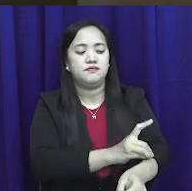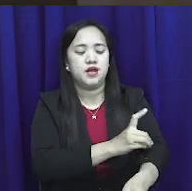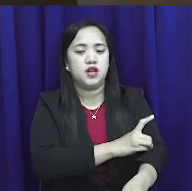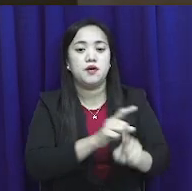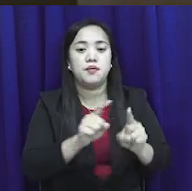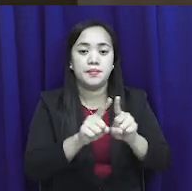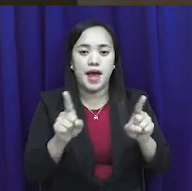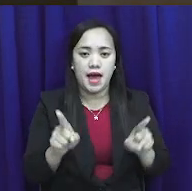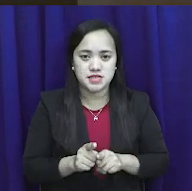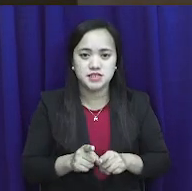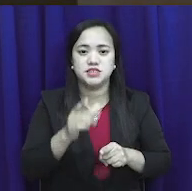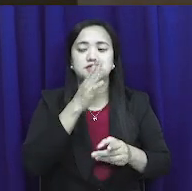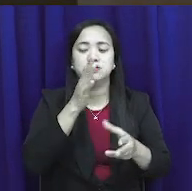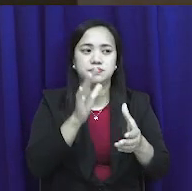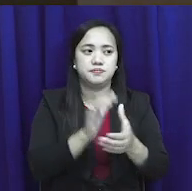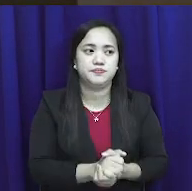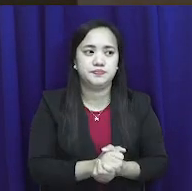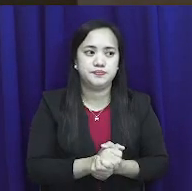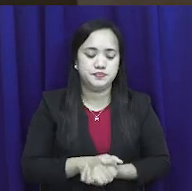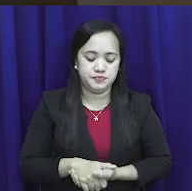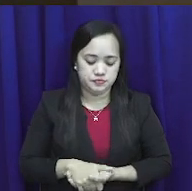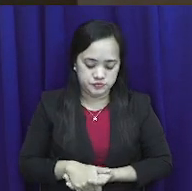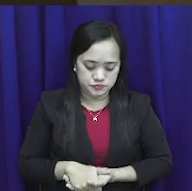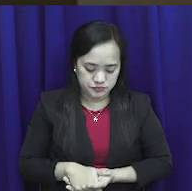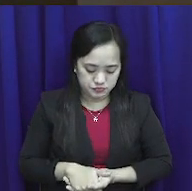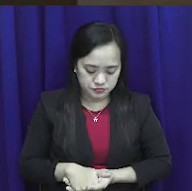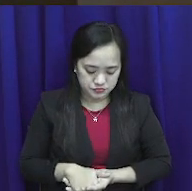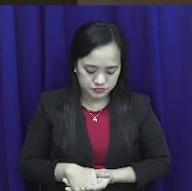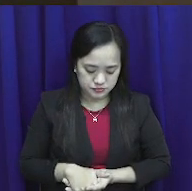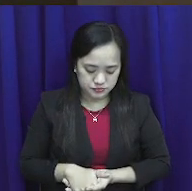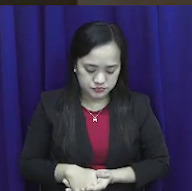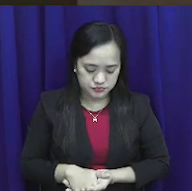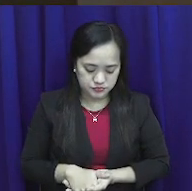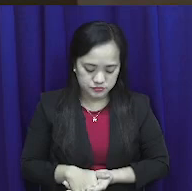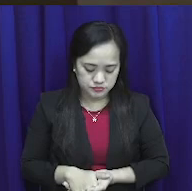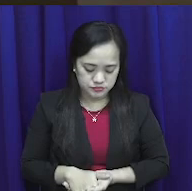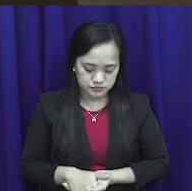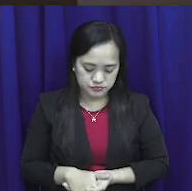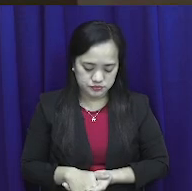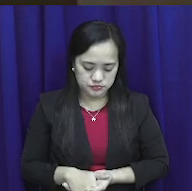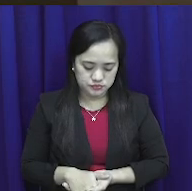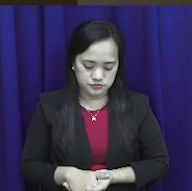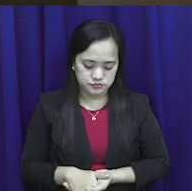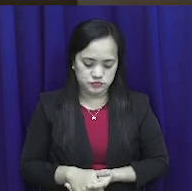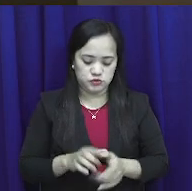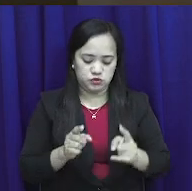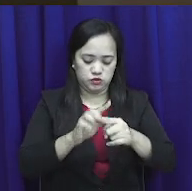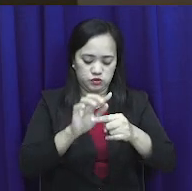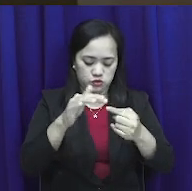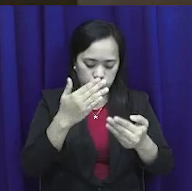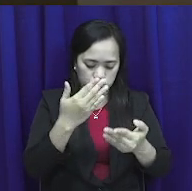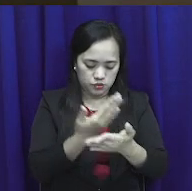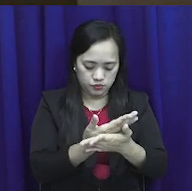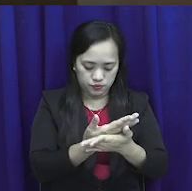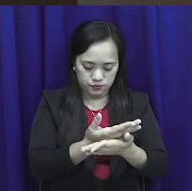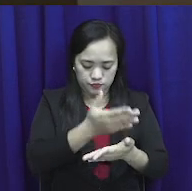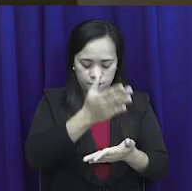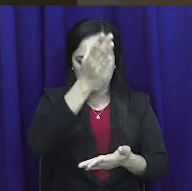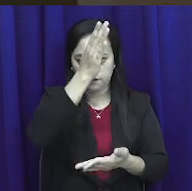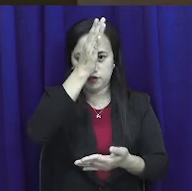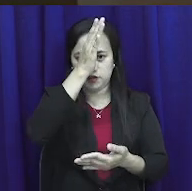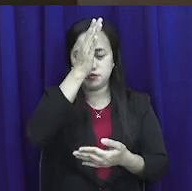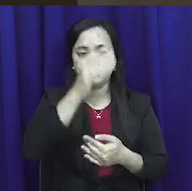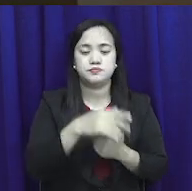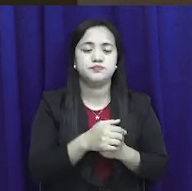asawang babae Alam mo ma'am aloin sinabi mo na yun ma'am kasi ito para lang sa mga fathers ni nanonood alam na